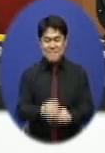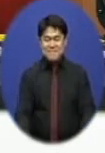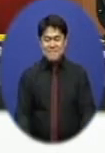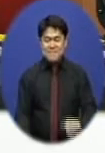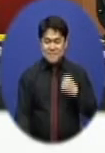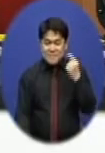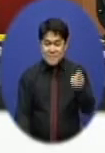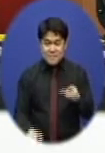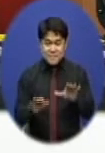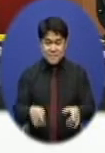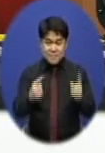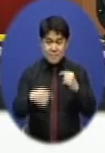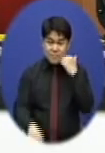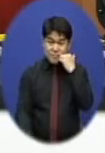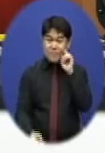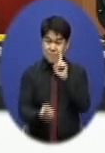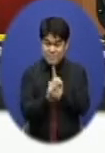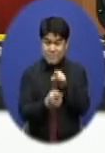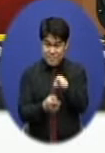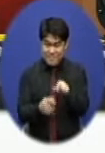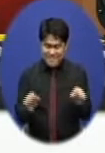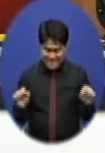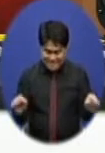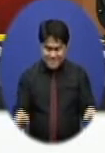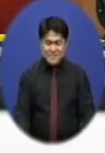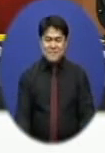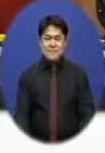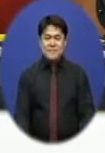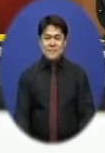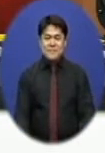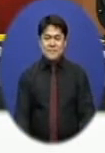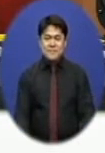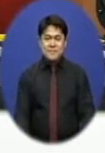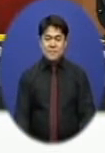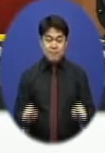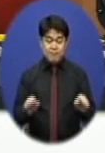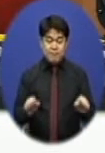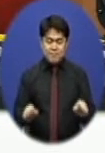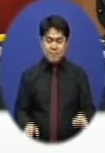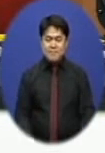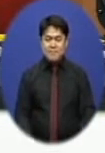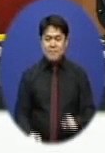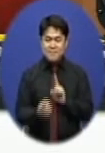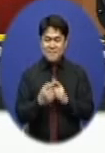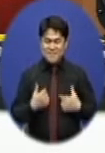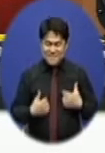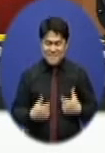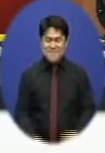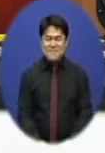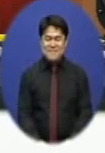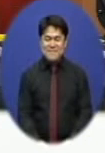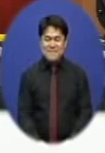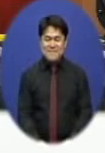또 계속해서 즉석 참여자 만나볼까요? 네. 안녕하세요. 여보세요. 반갑습니다. 예.